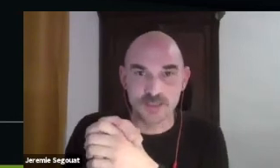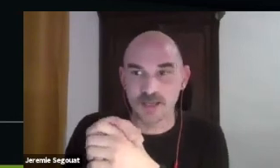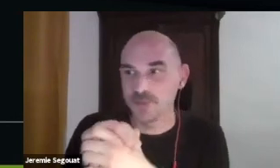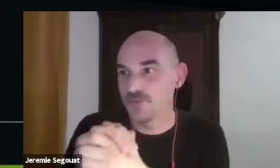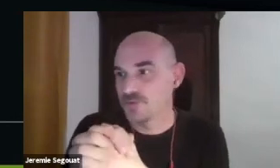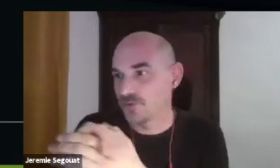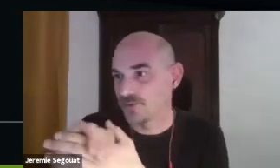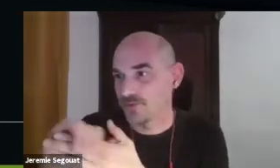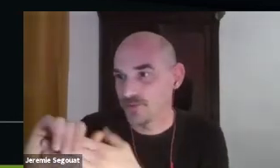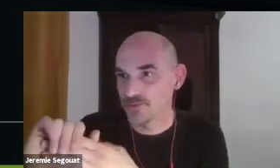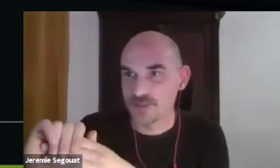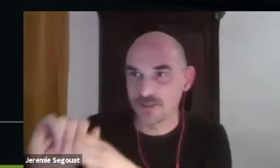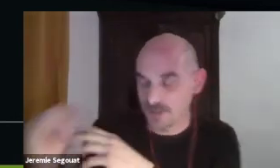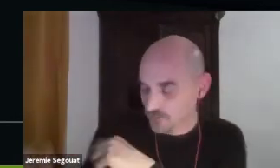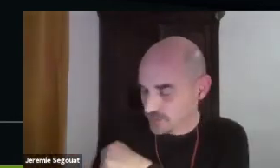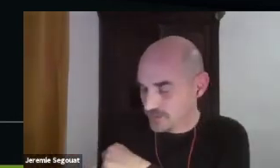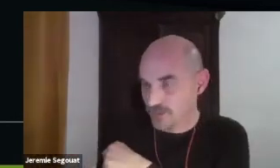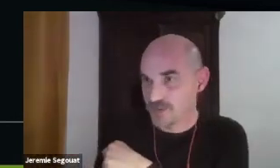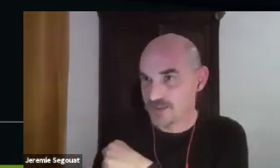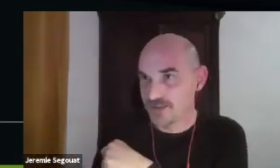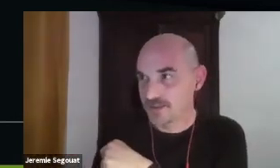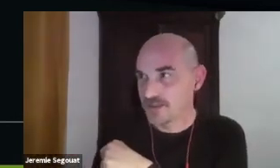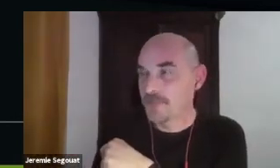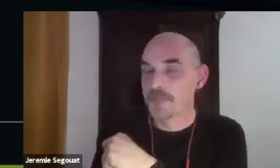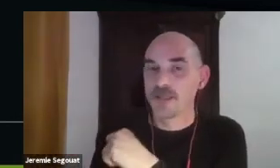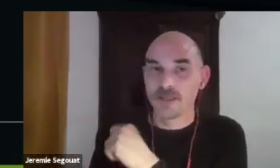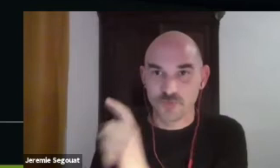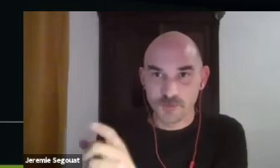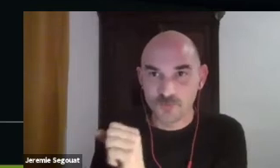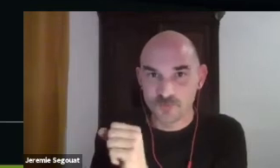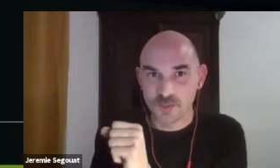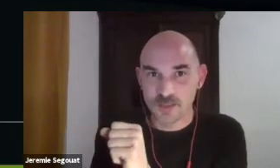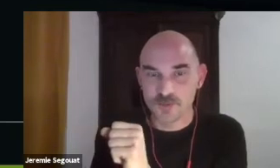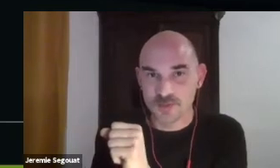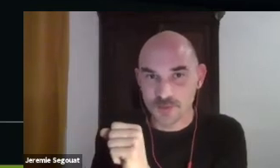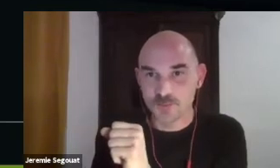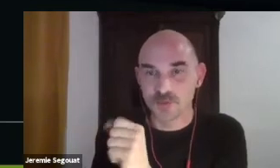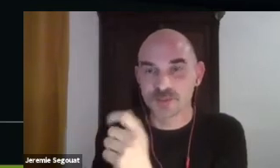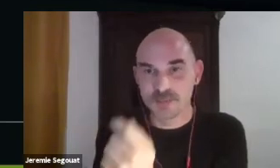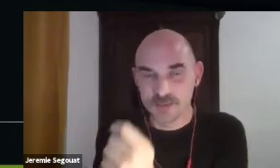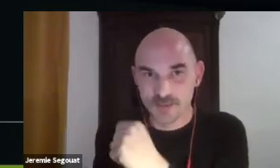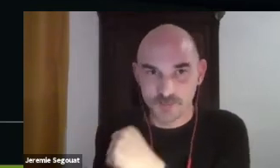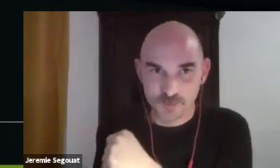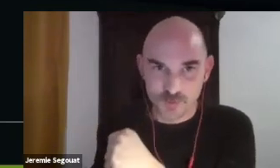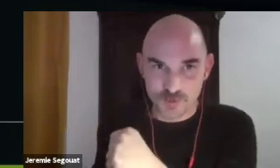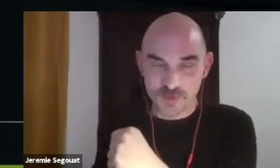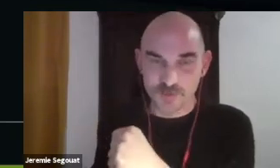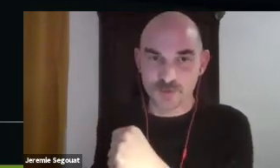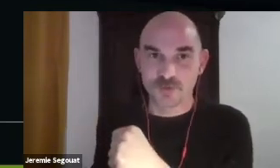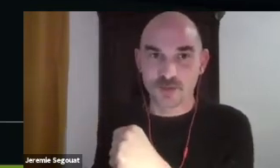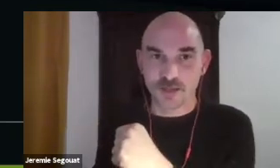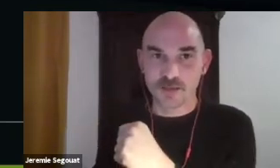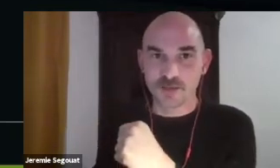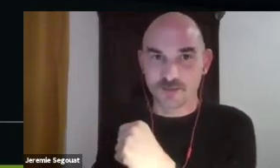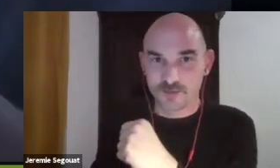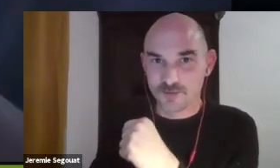tableau assez rapide de ce que de ce que c'était que la langue des signes tactile et je vais maintenant vous montrer quelques images pour expliciter un petit peu ce que j'ai dit parce